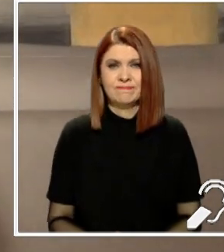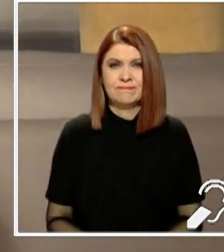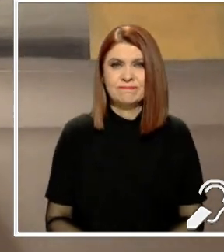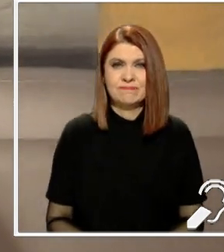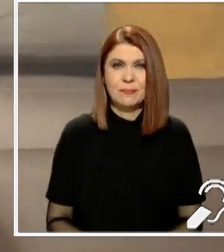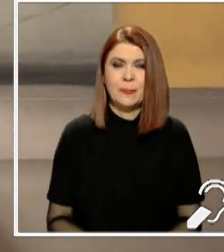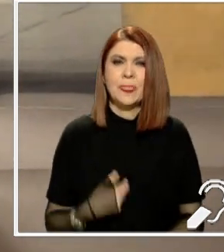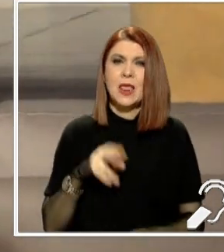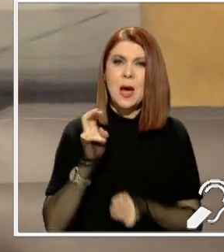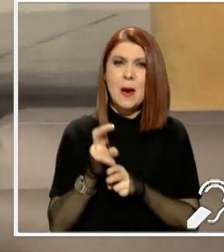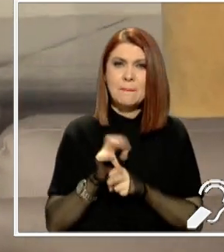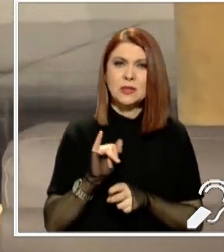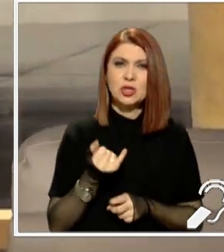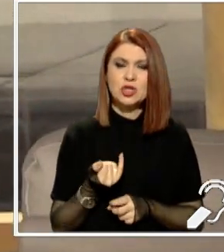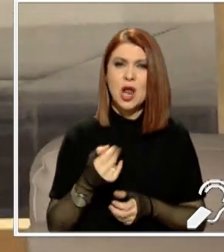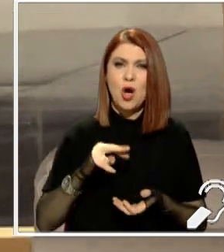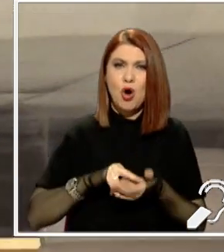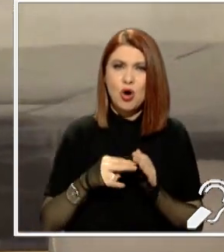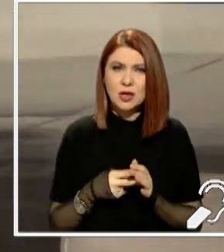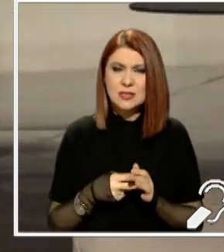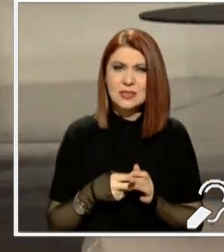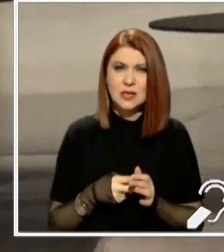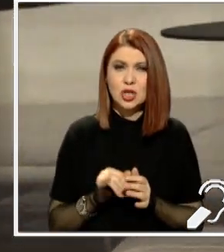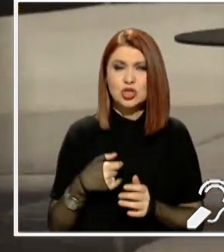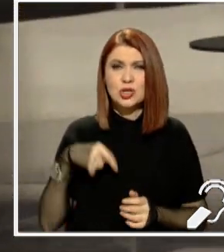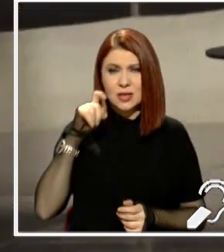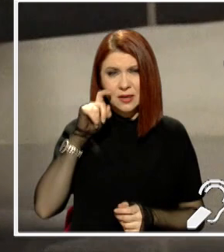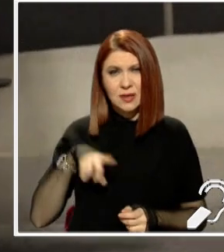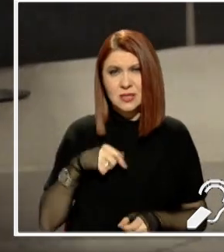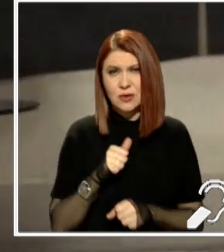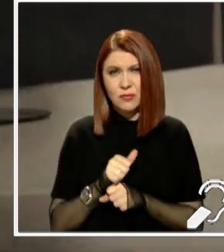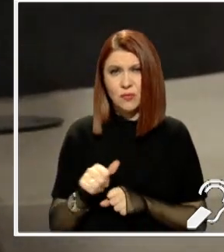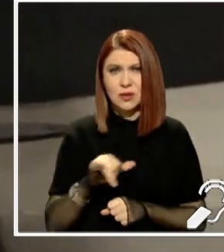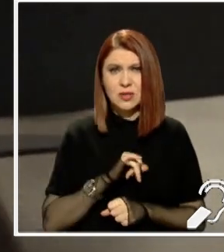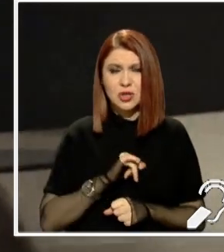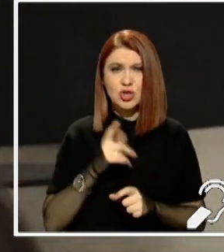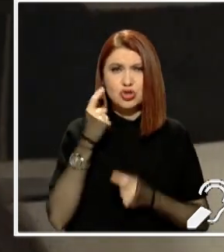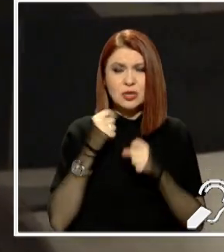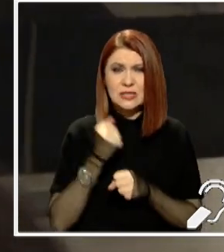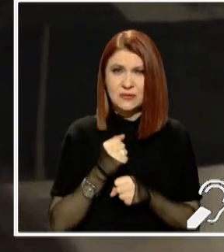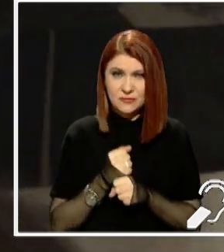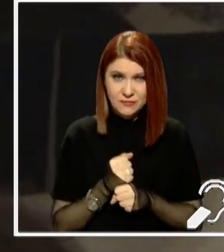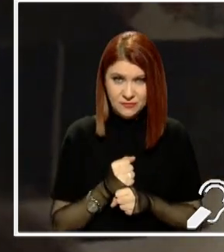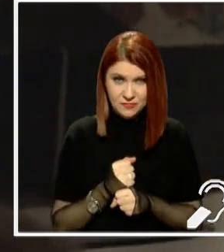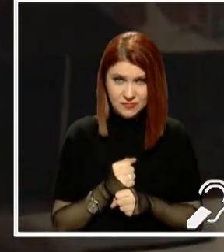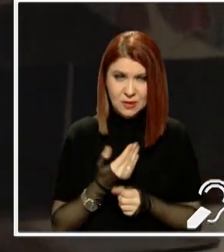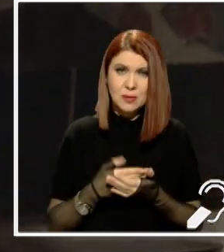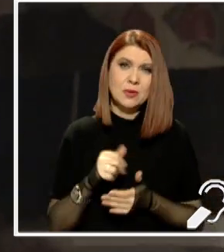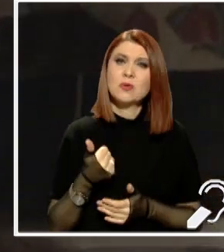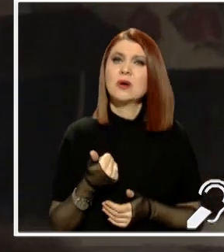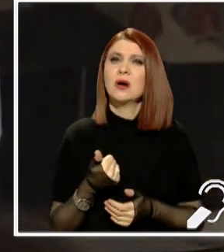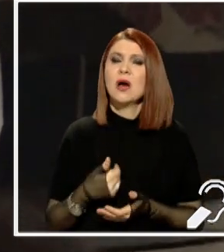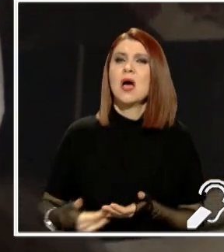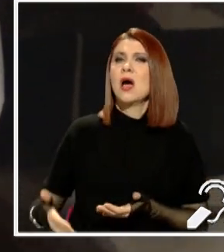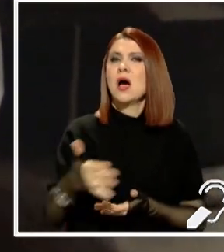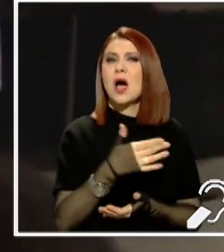Am participat și la o jurizare și la o tabără și mi se pare că este extraordinar ceea ce încearcă să facă, pentru că